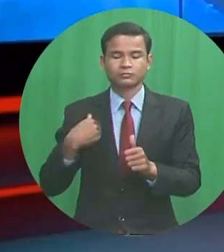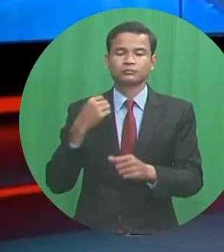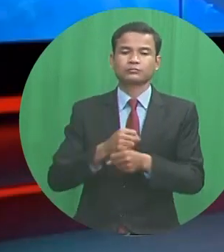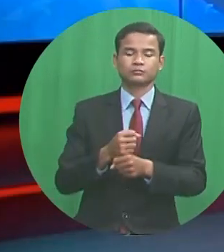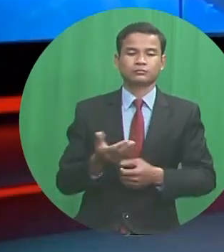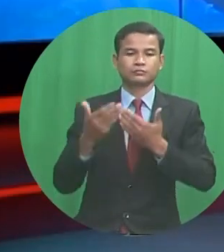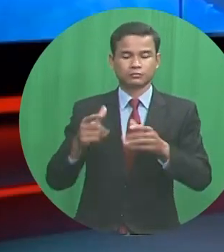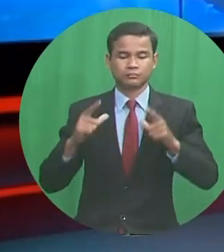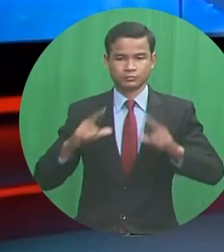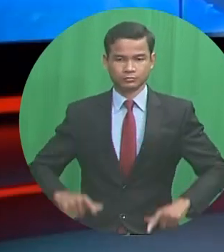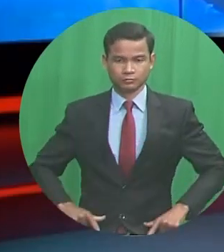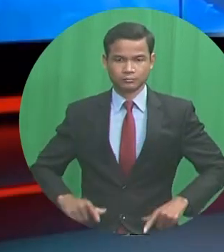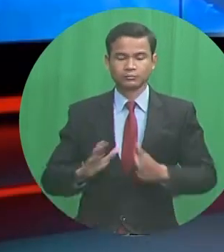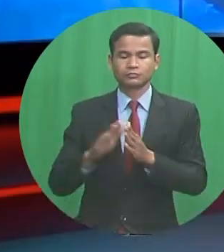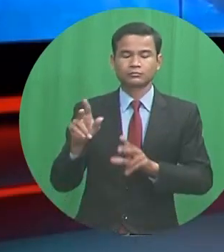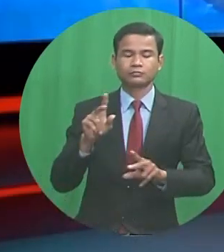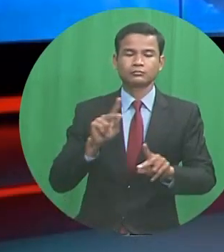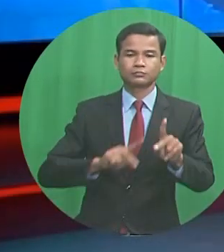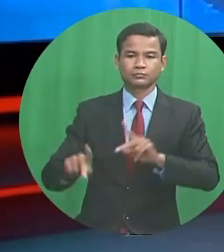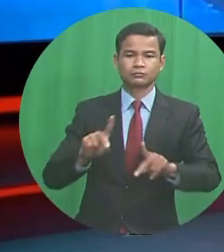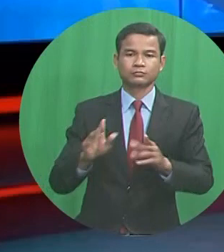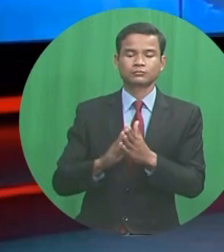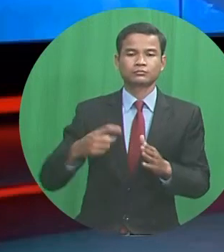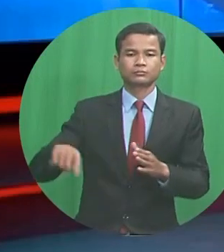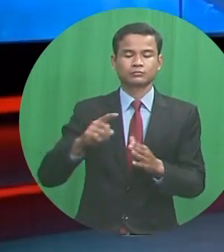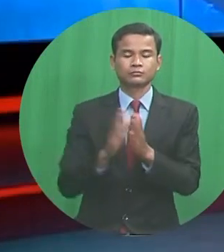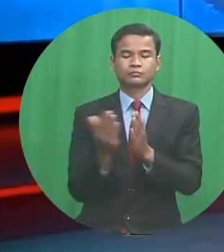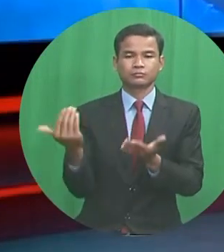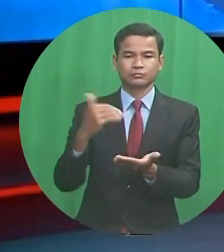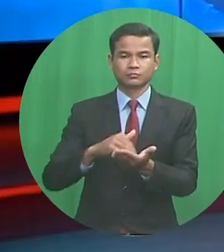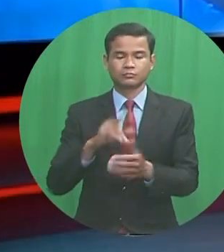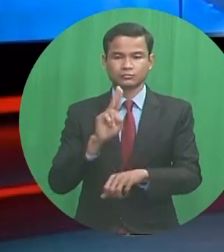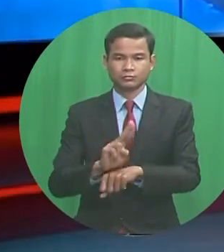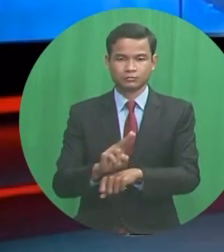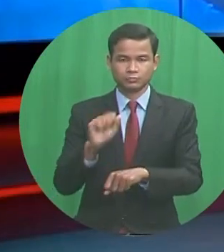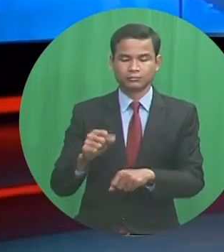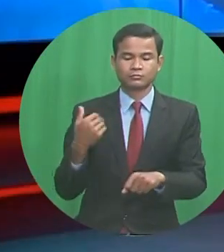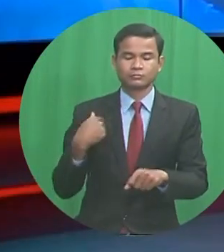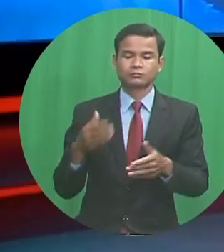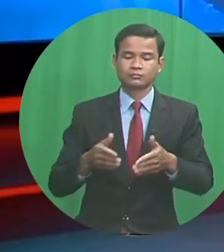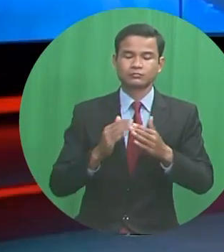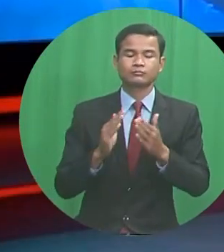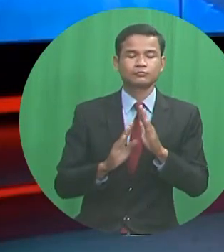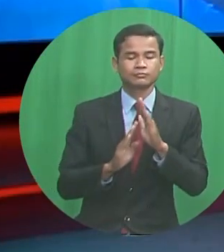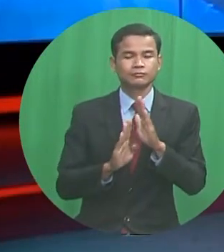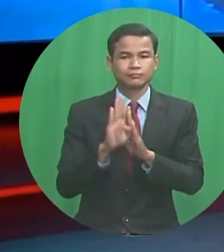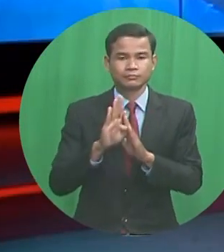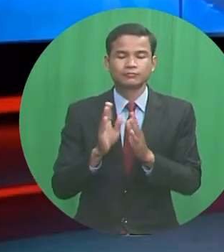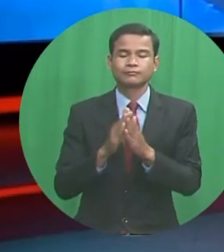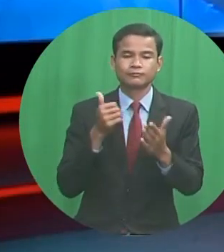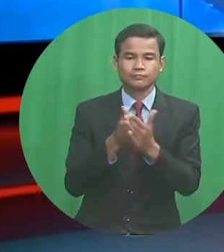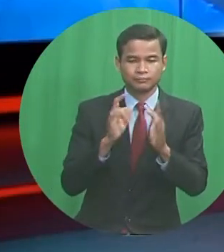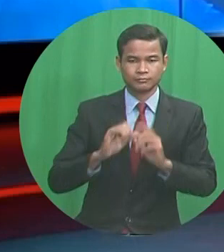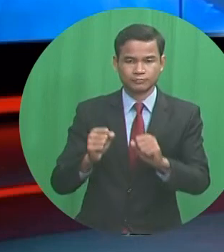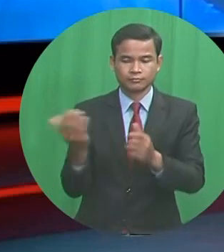ឲ្យជីវិតរបស់ប្រជាជនរបស់ពួកគេត្រឡប់ទៅរកភាពធម្មតាវិញខណៈដែលពួកគេបានបង្កើនកិច្ចខិតខំប្រឹងប្រែងឡើងវិញដើម្